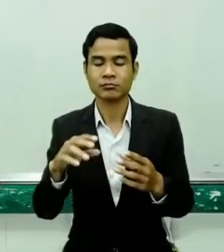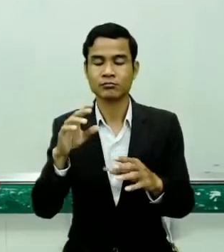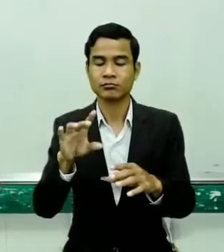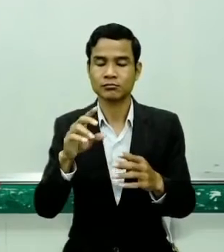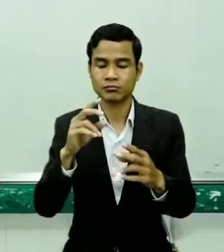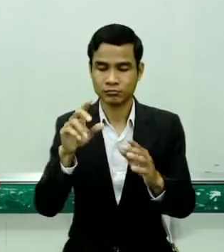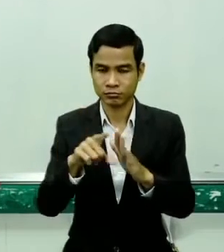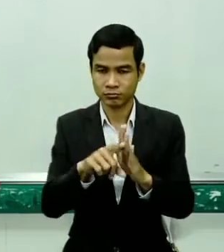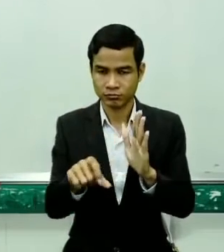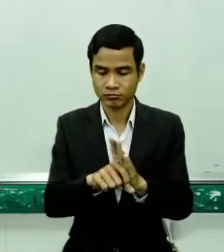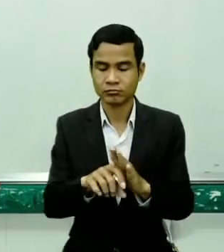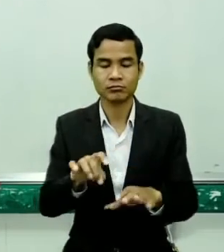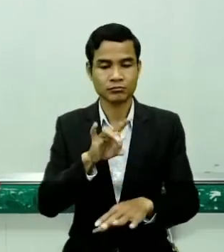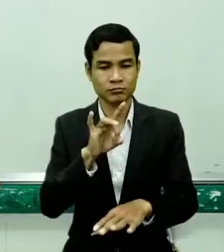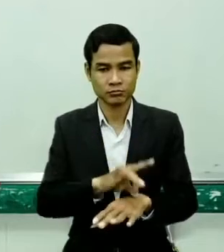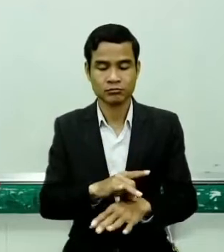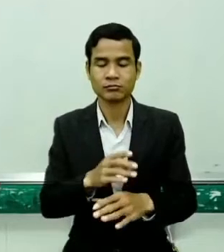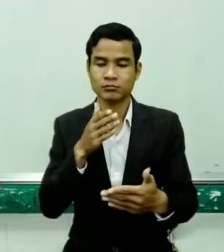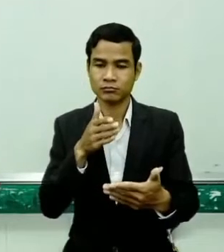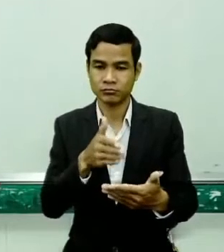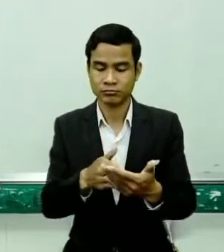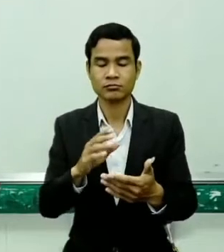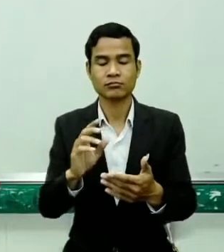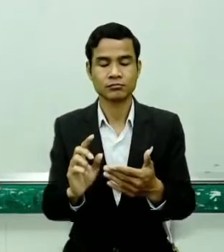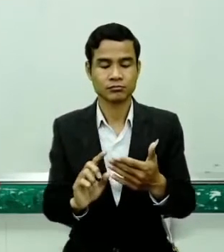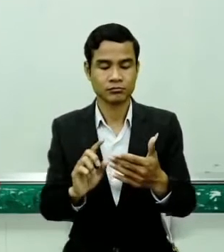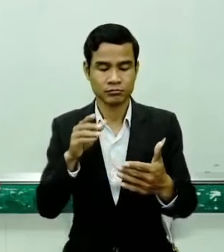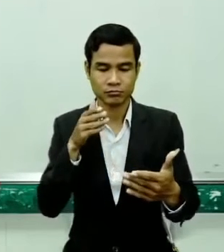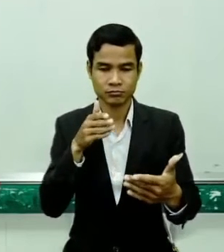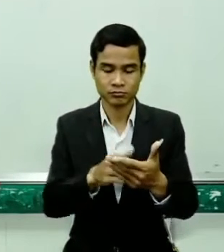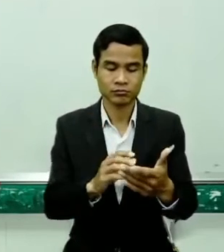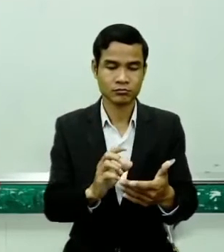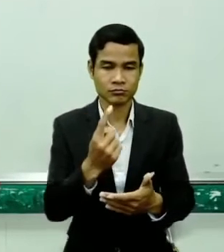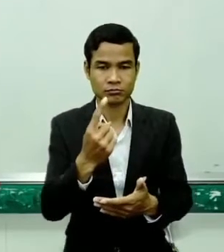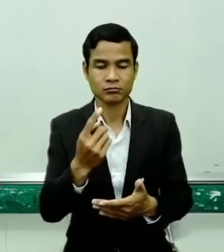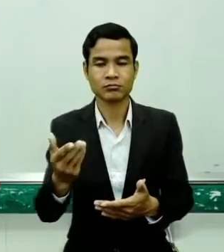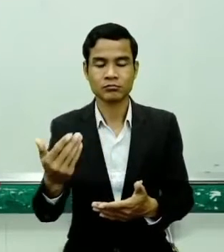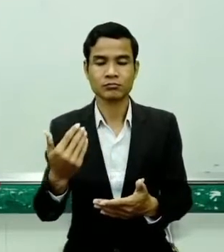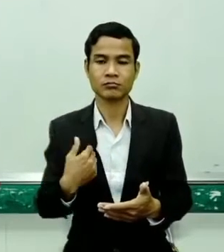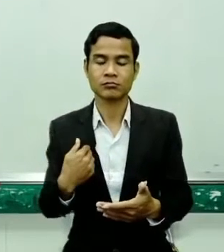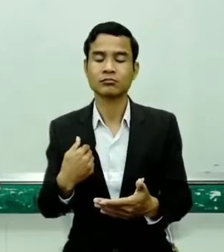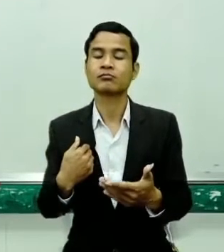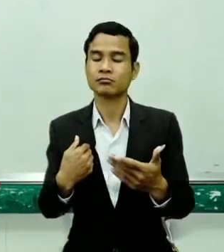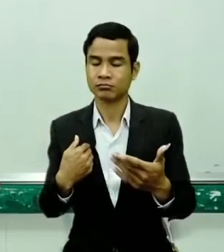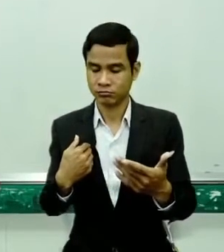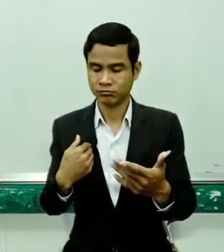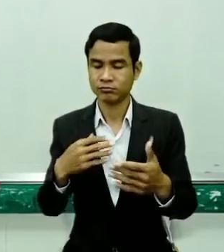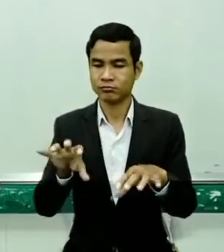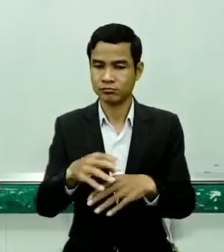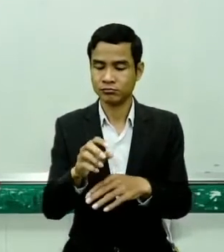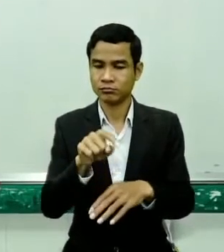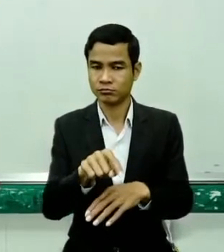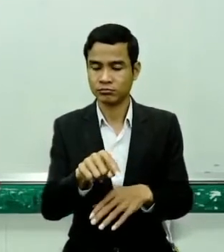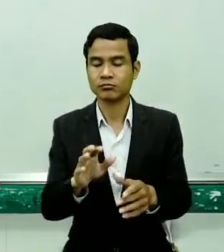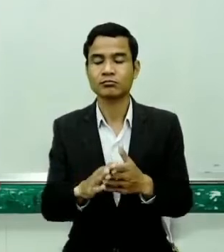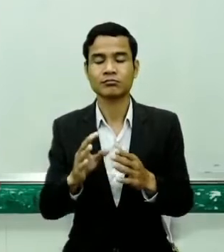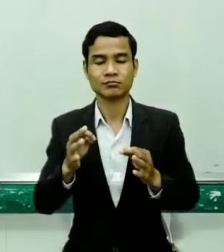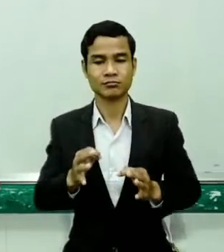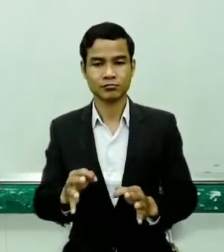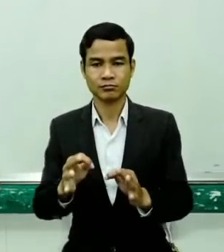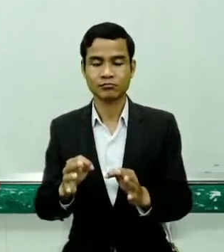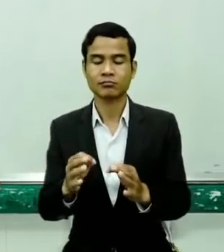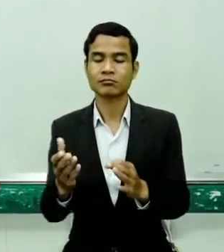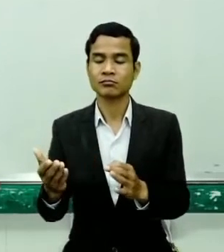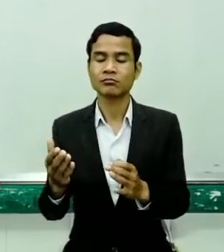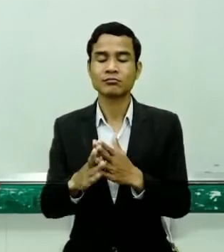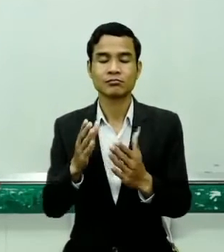về lý ụp bạ xạ đài nâng cát miên nơi khăn nông sạc cảm phép nụ hay nâng vị thi khăn nông cài chùm nè